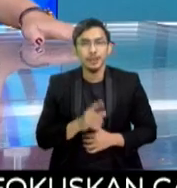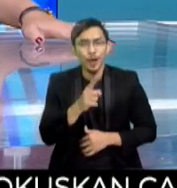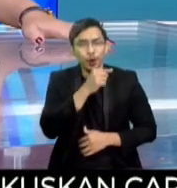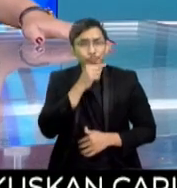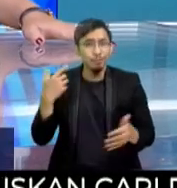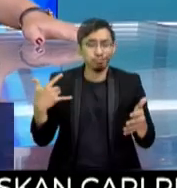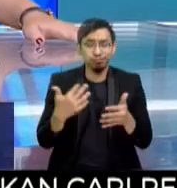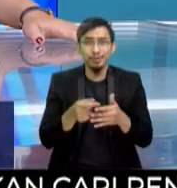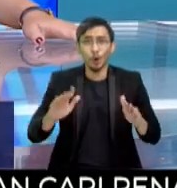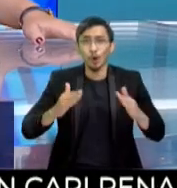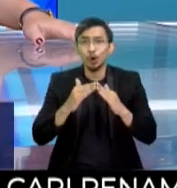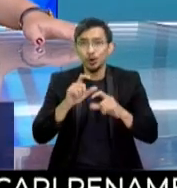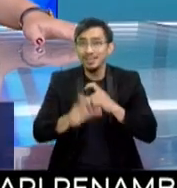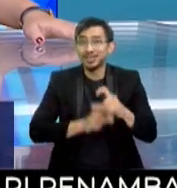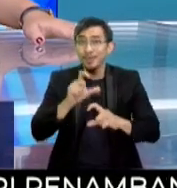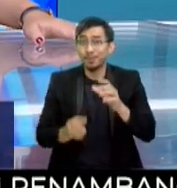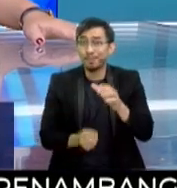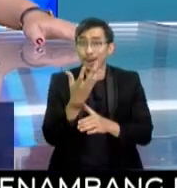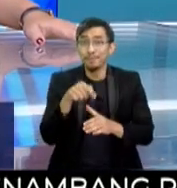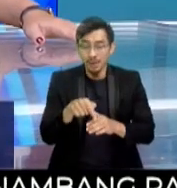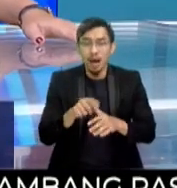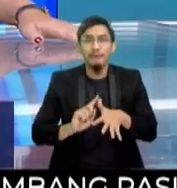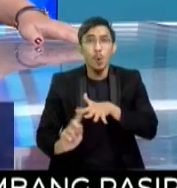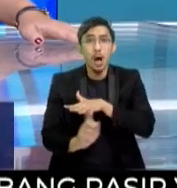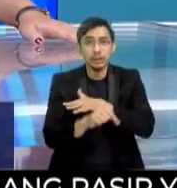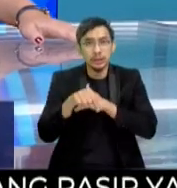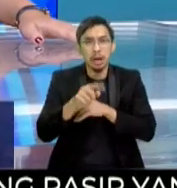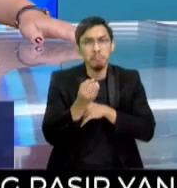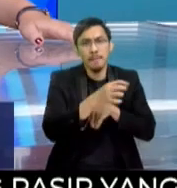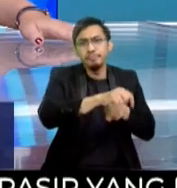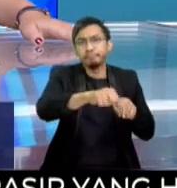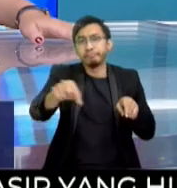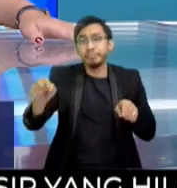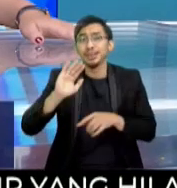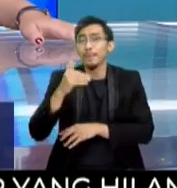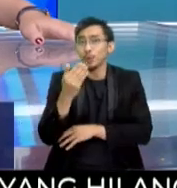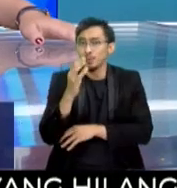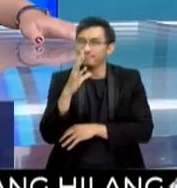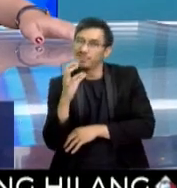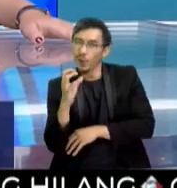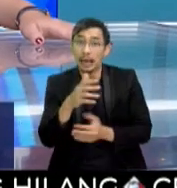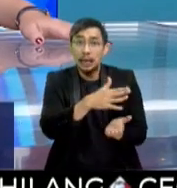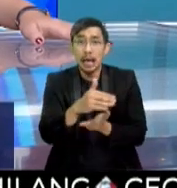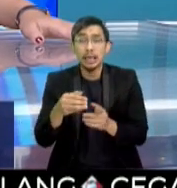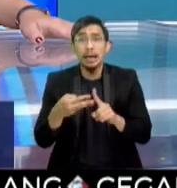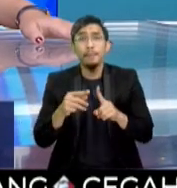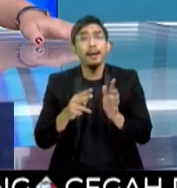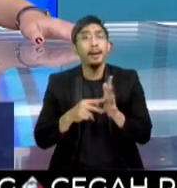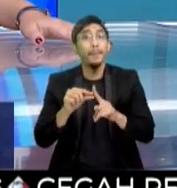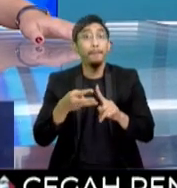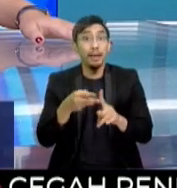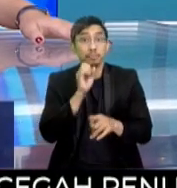Pemirsa, sepekan erupsi Semeru, evakuasi kembali dilakukan di sejumlah titik. Hingga Sabtu petang, data BNPB menyatakan korban meninggal